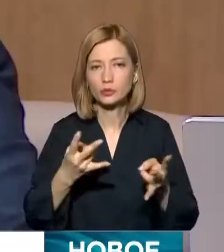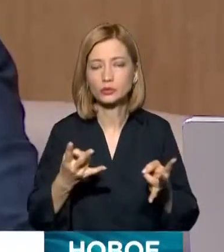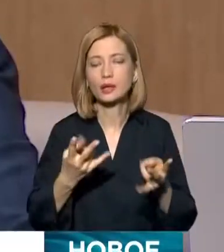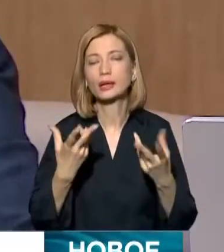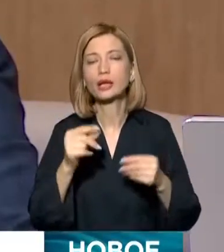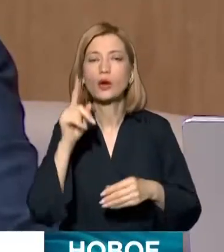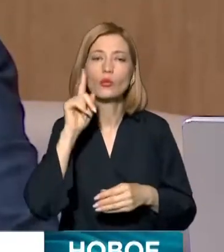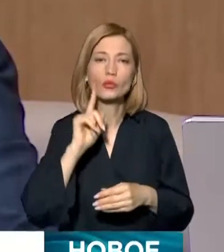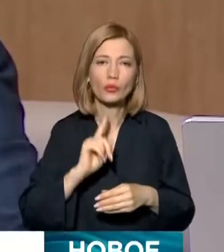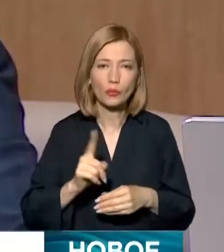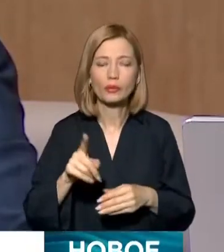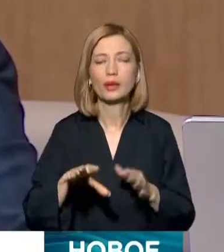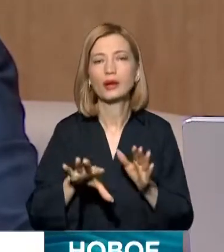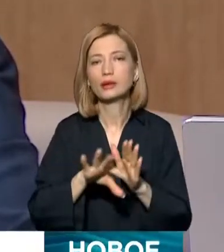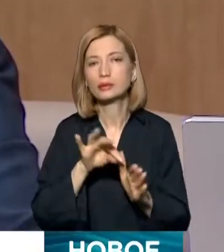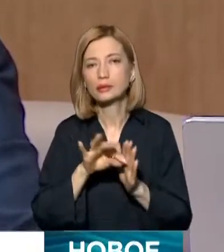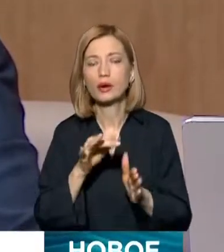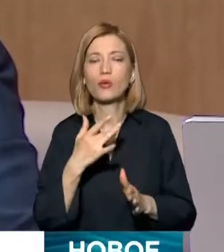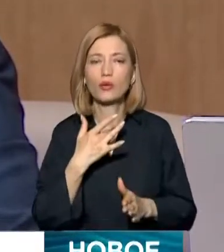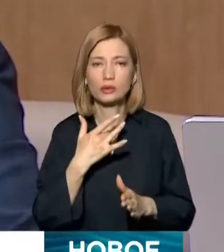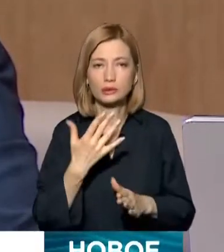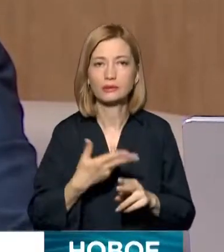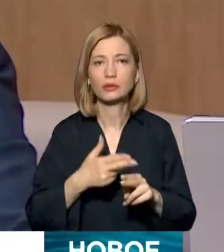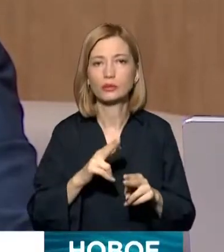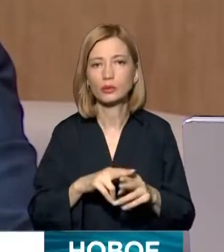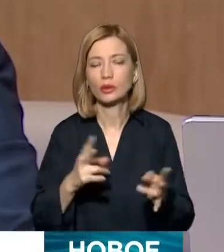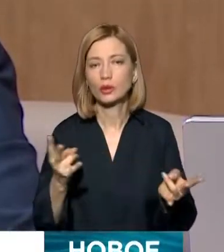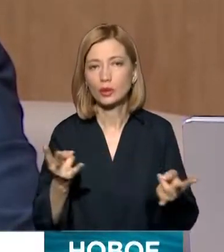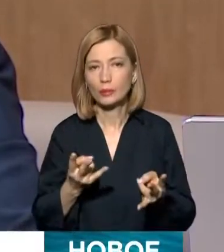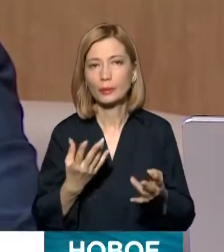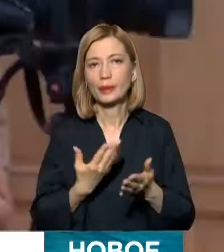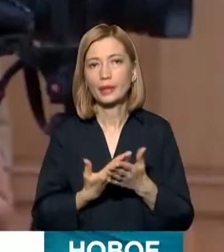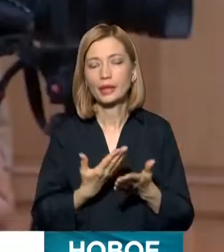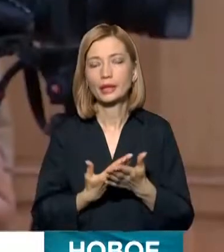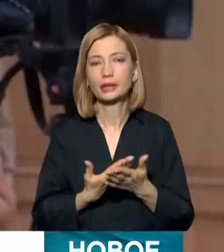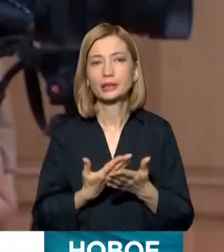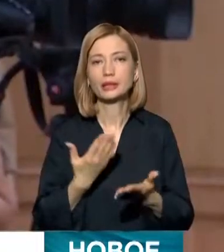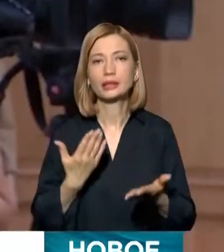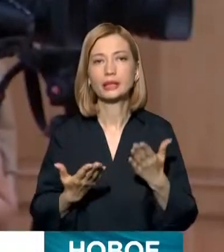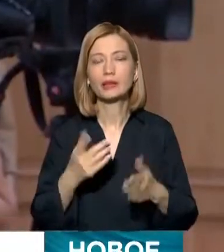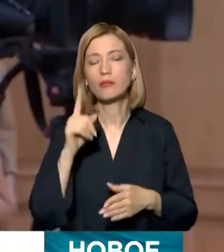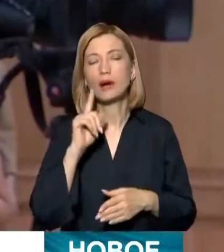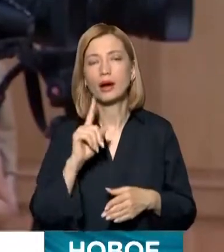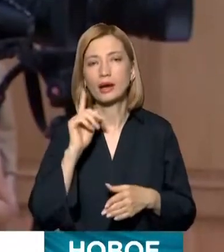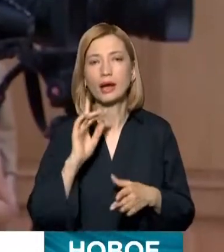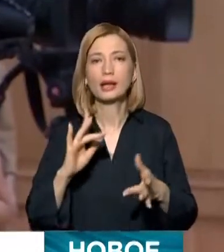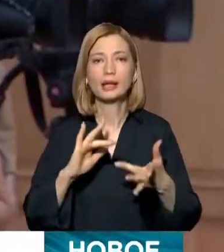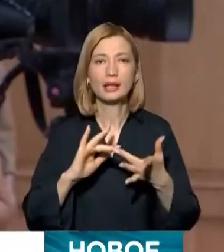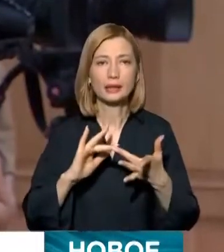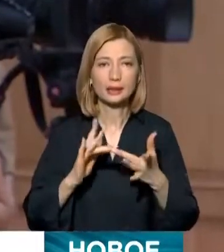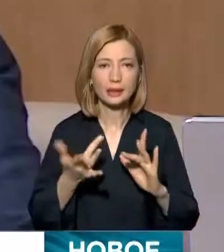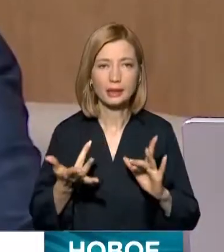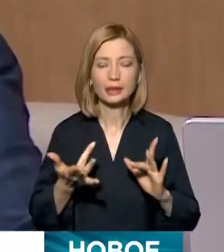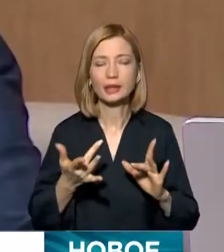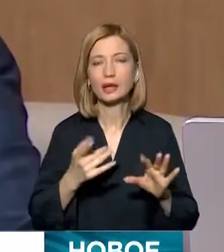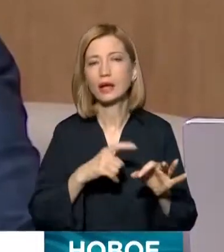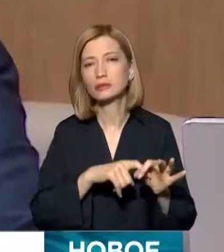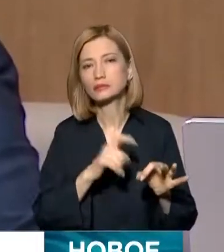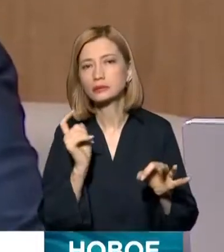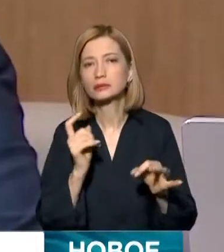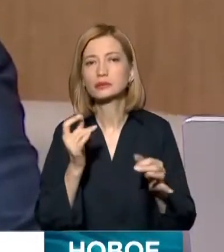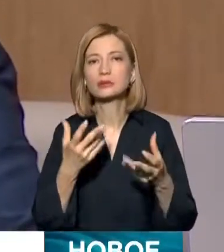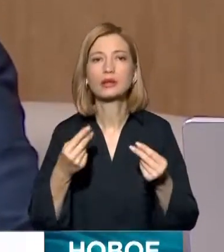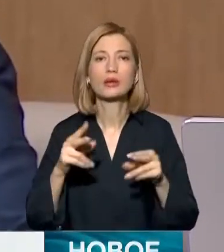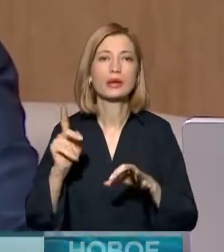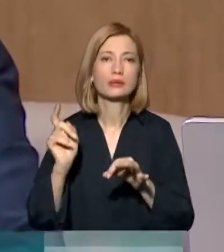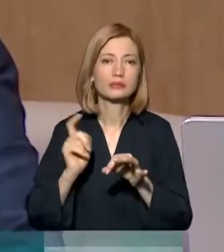Пока онлайн-услуги по взятию открепительного удостоверения не предусмотрены, за 30 дней